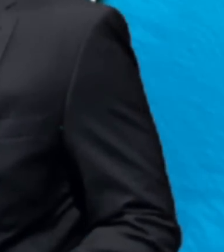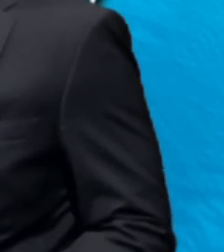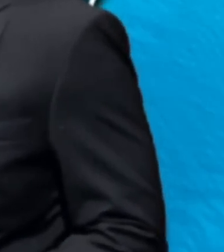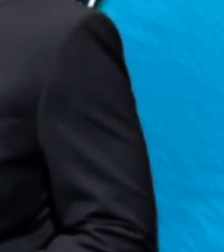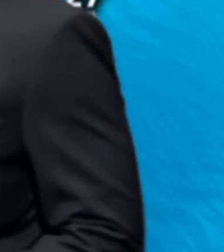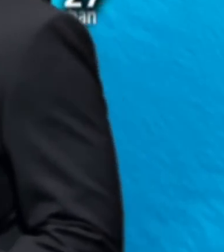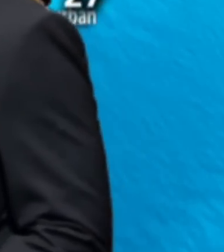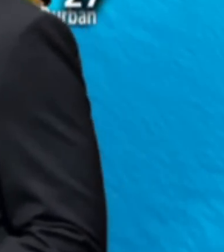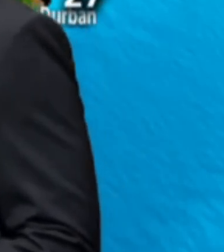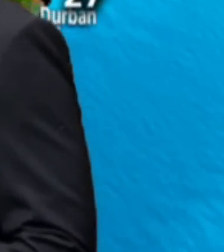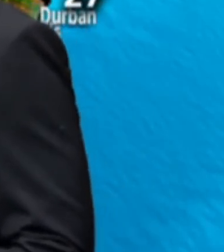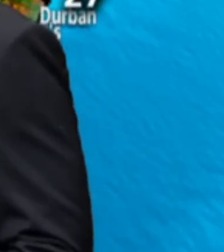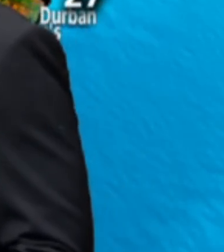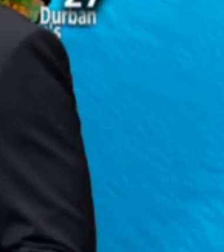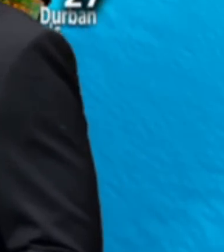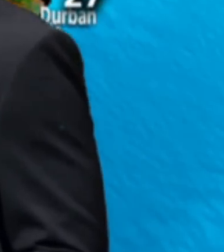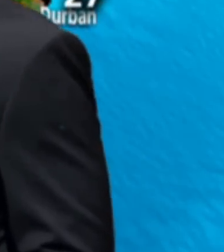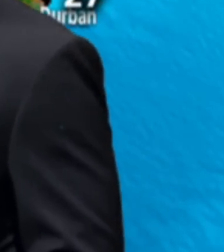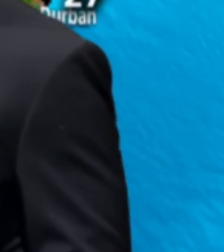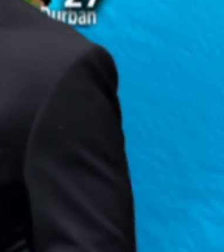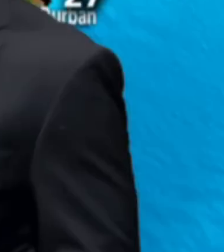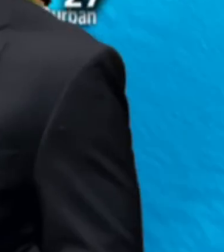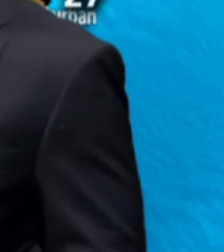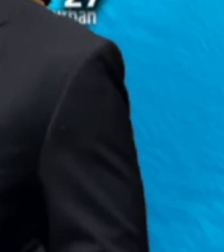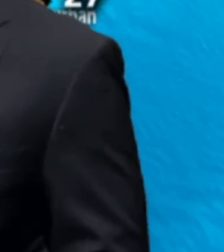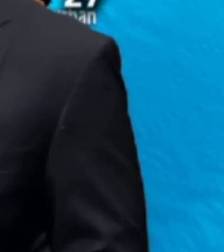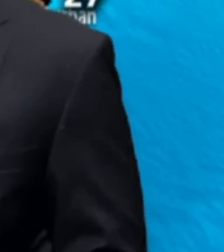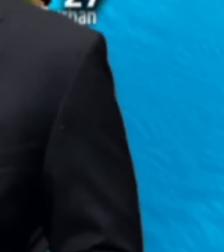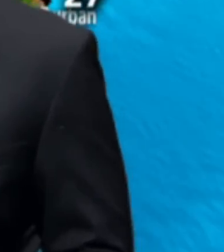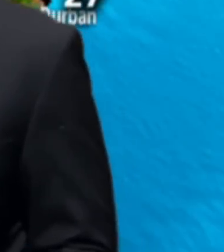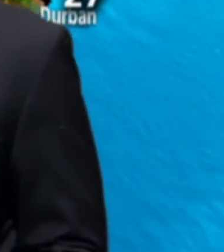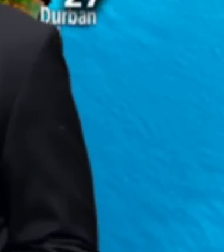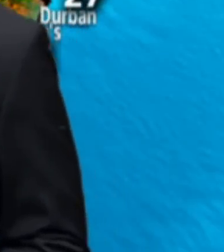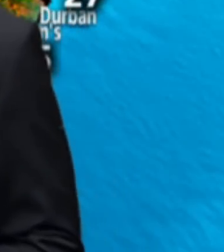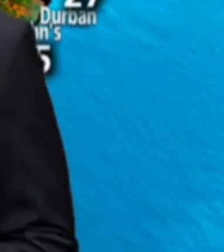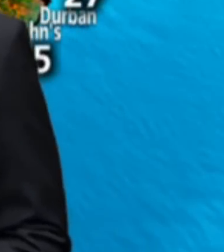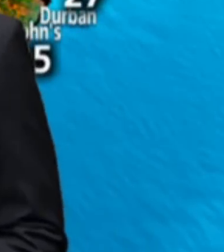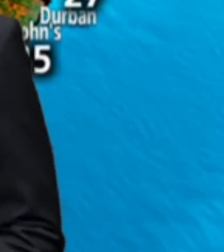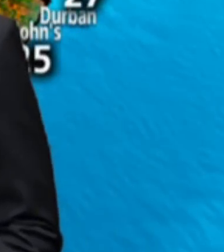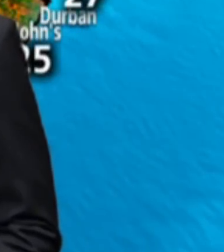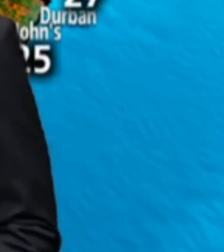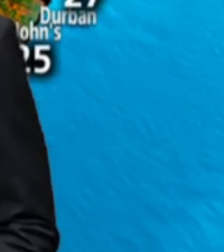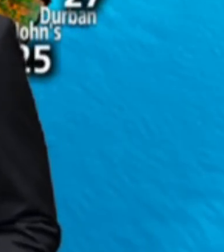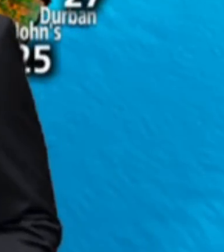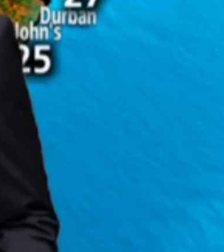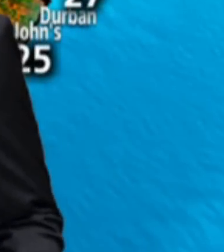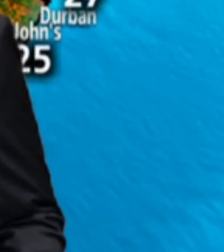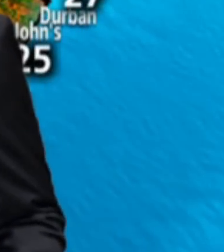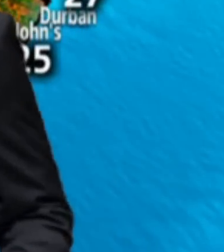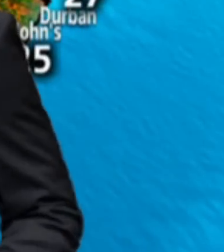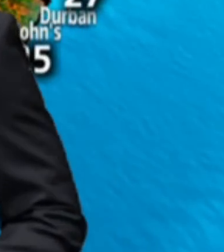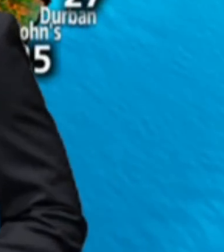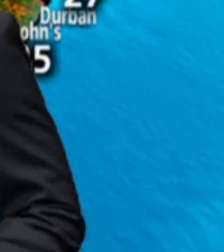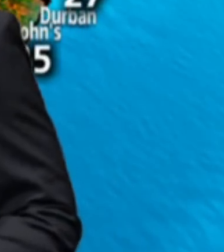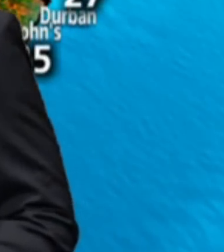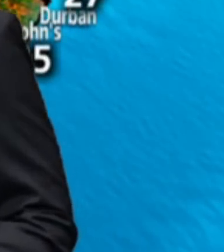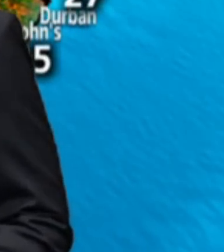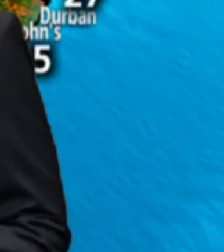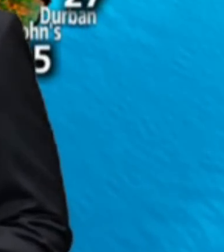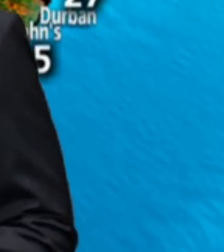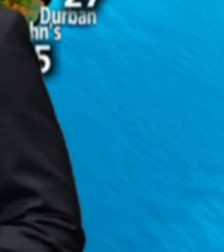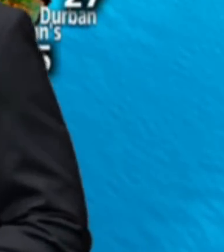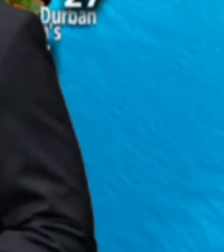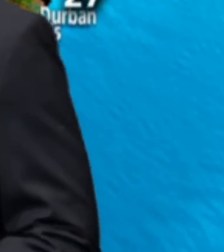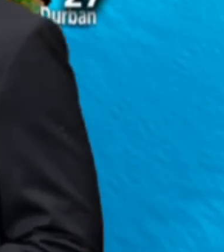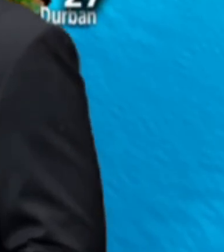fela ho mashome a marara ka go fela re shebile Rivers Daily Satellite ho ya hona le ka Venel teng hlokomela o tla hlotshise fela ho dikanetse di grati di rita ho mashome